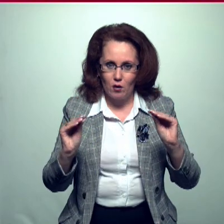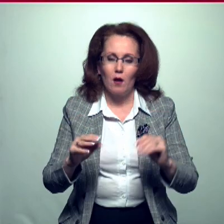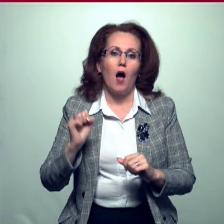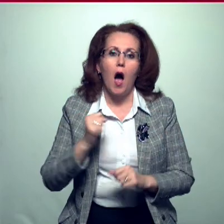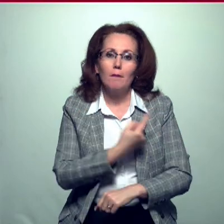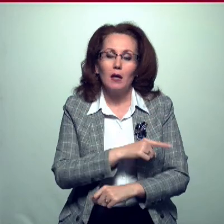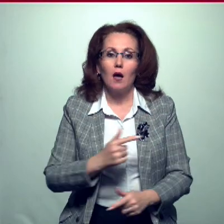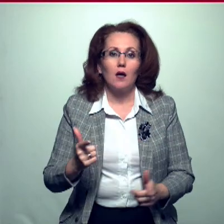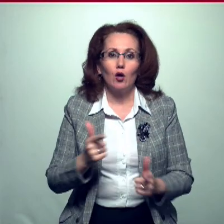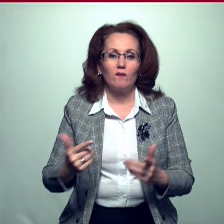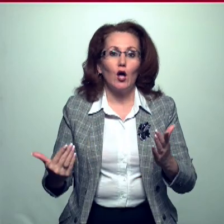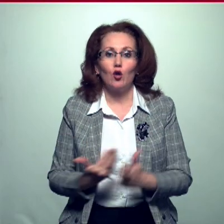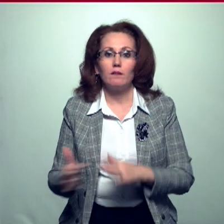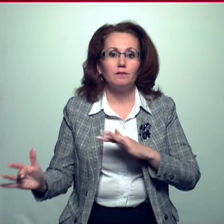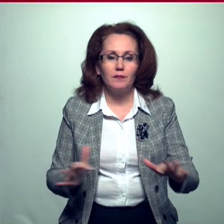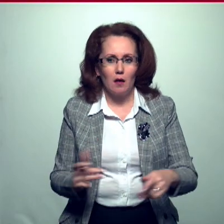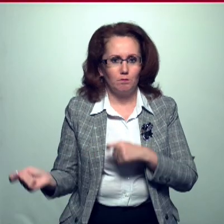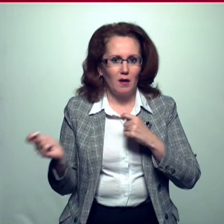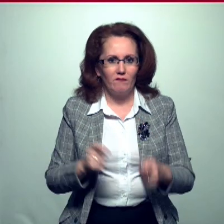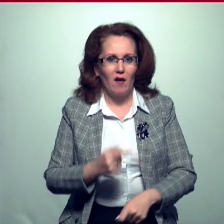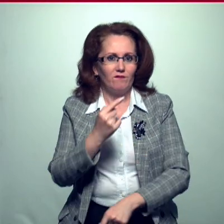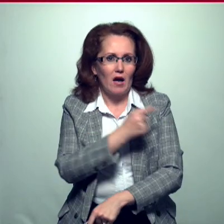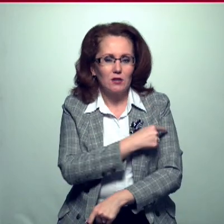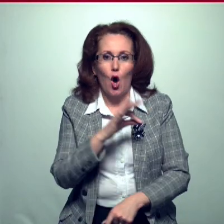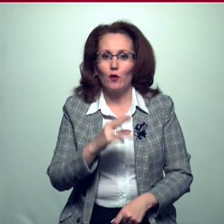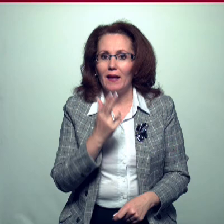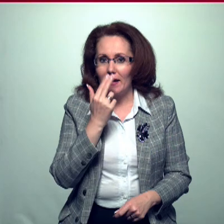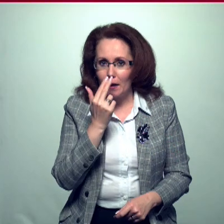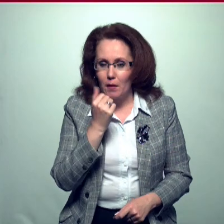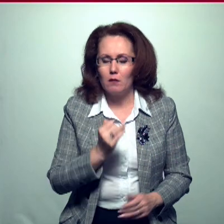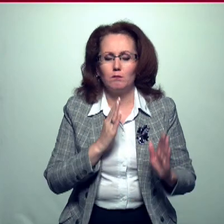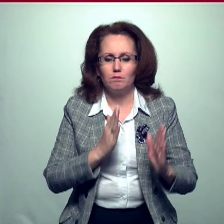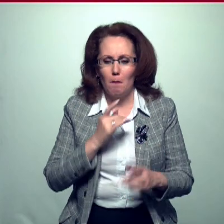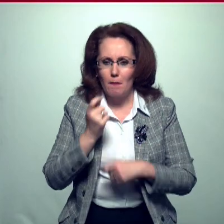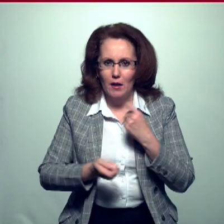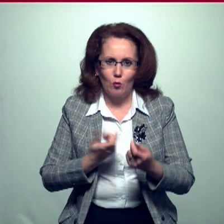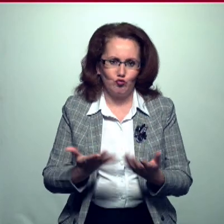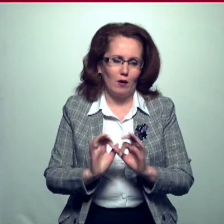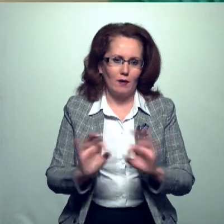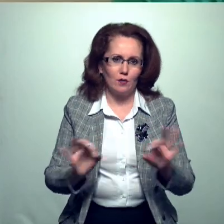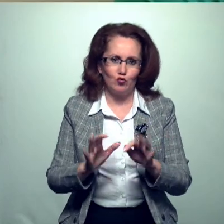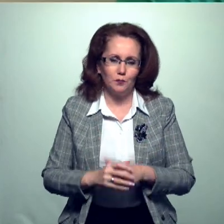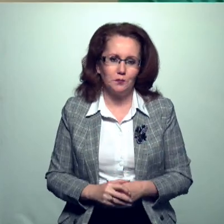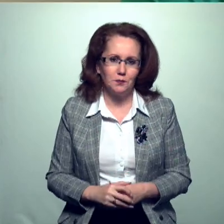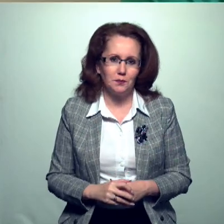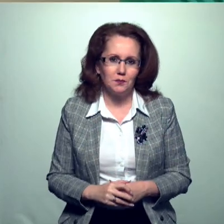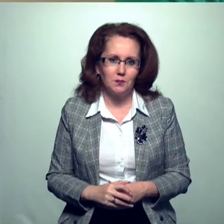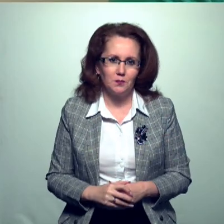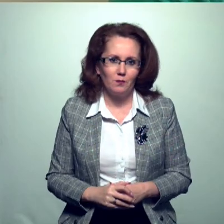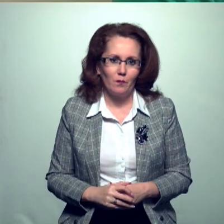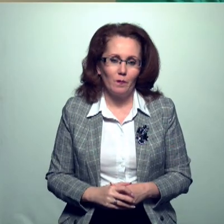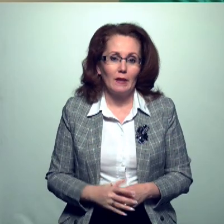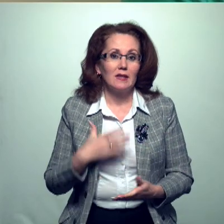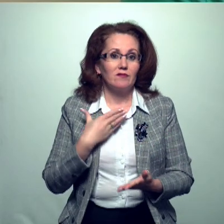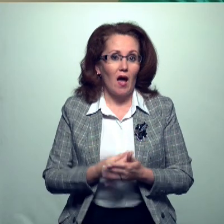новой кампании. В республику поступила вакцина от гриппа. Обо всем по порядку и подробно расскажет Светлана Буланова.